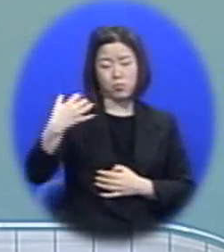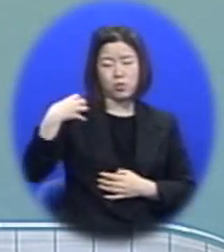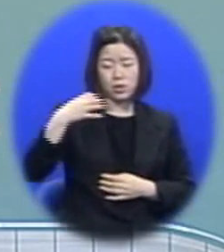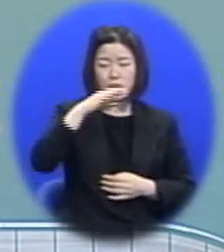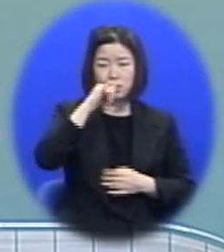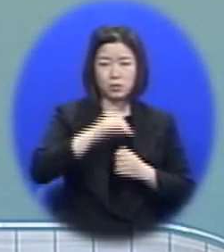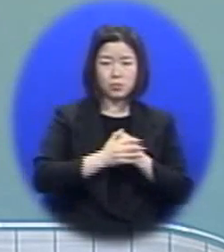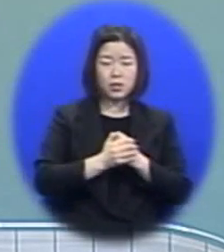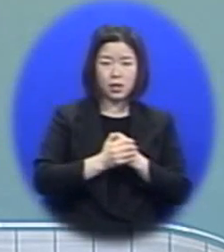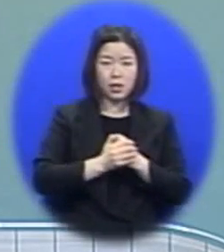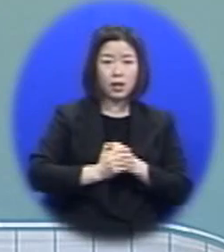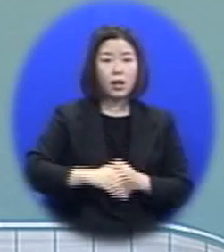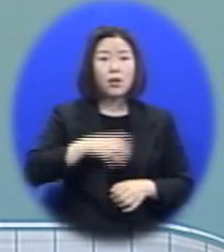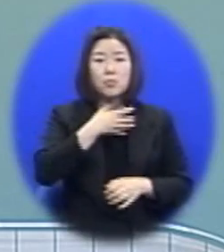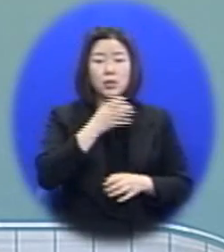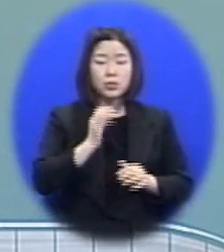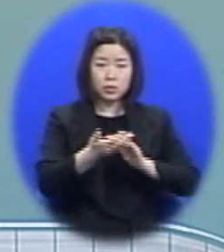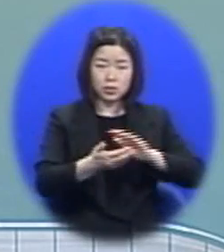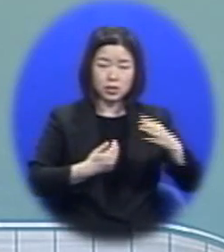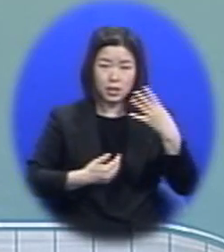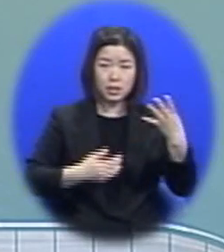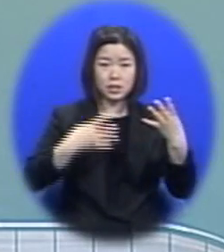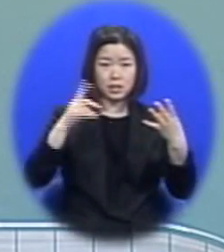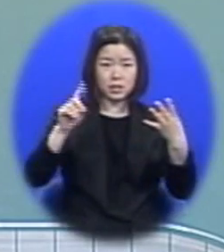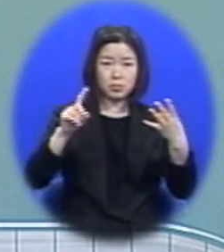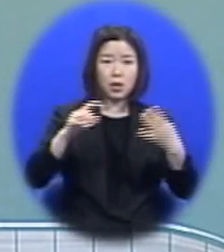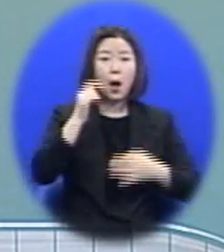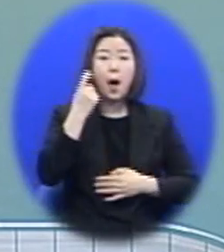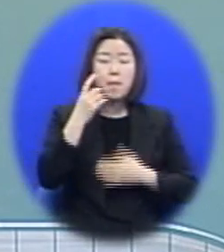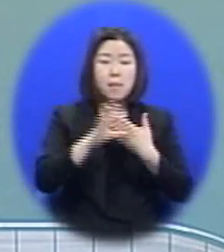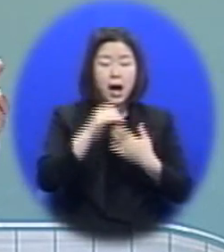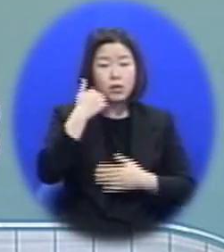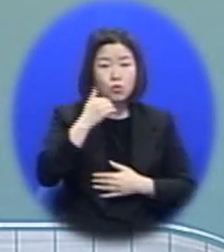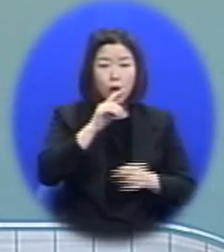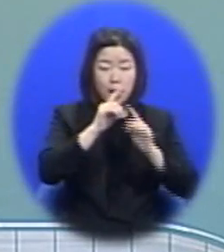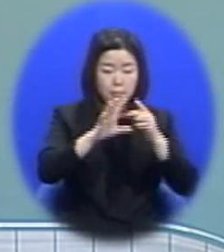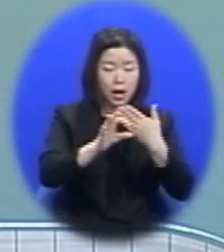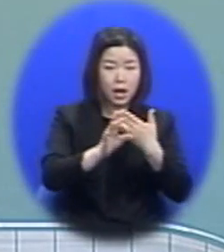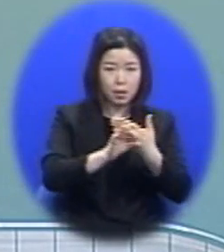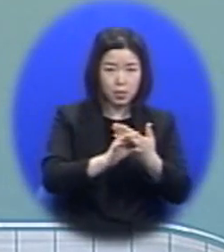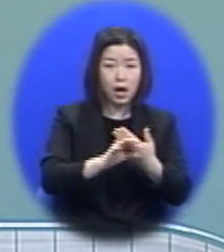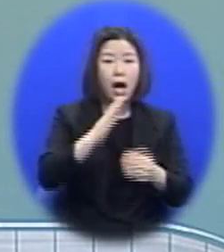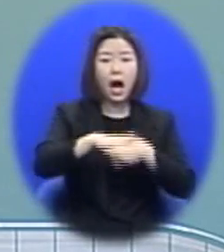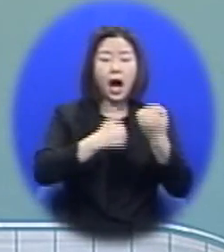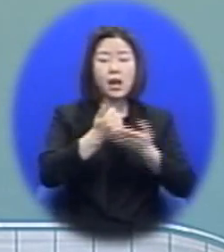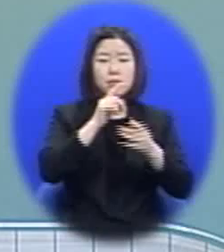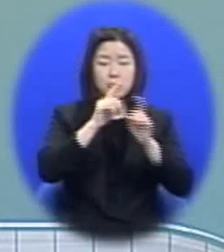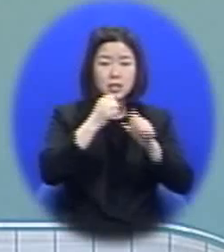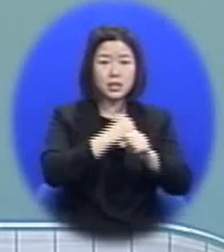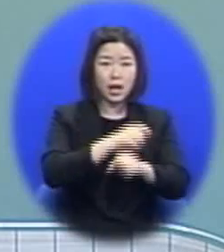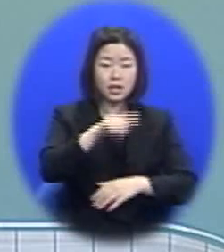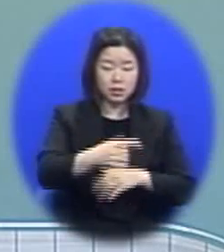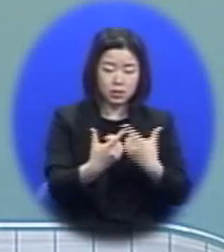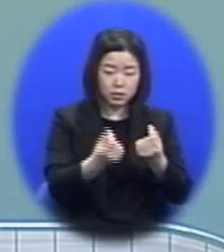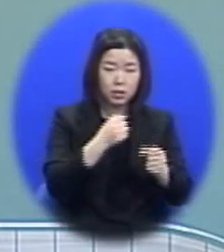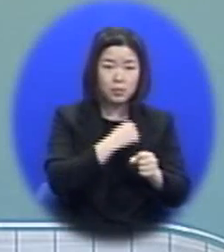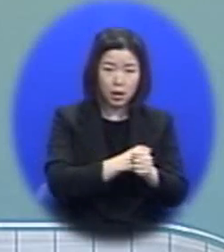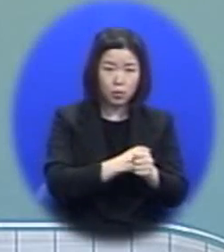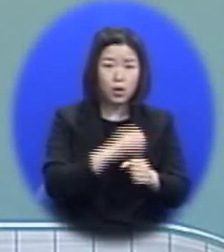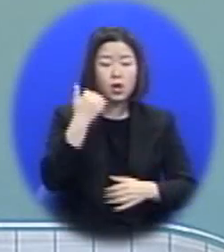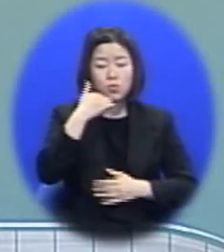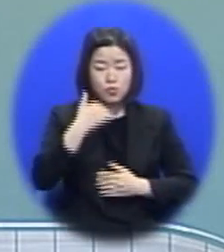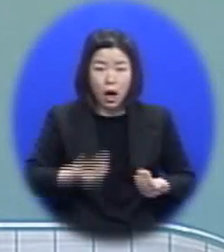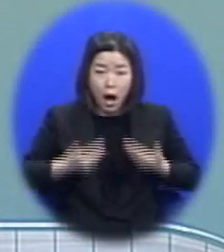베드로전서 4장 11절에 만일 누가 말하려면 하나님의 말씀을 하는 것 같이 하고 누가 봉사하려면